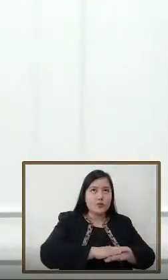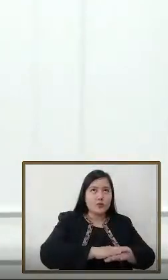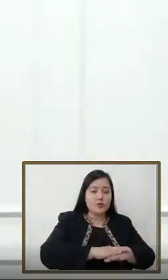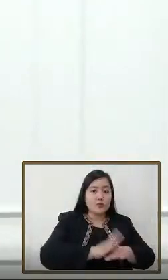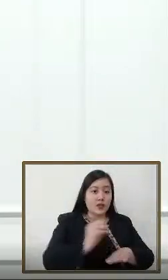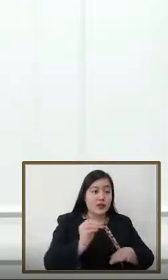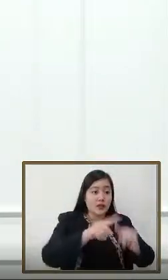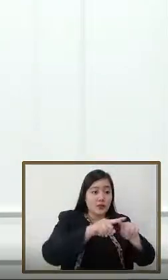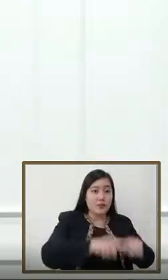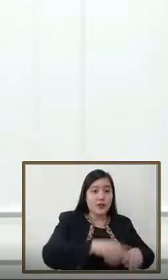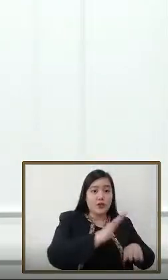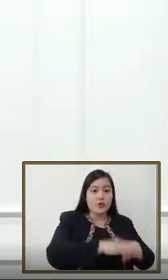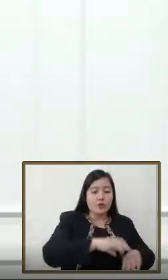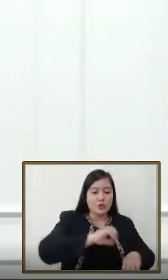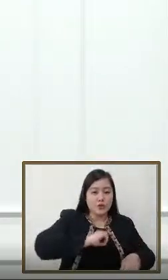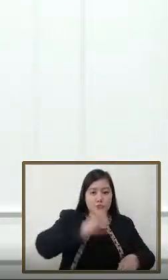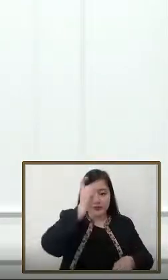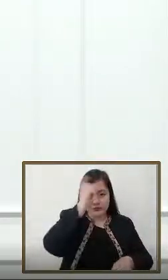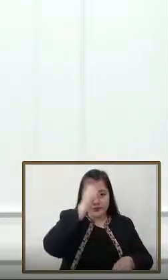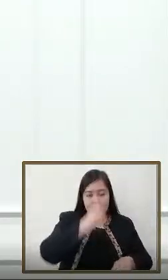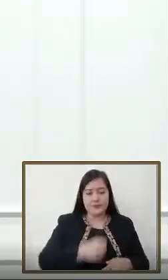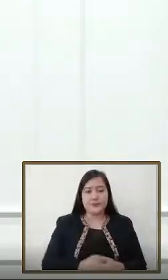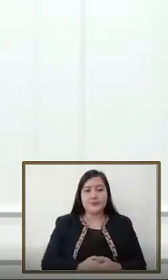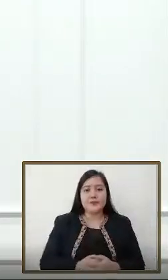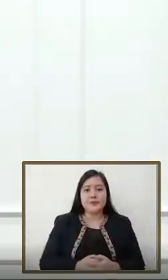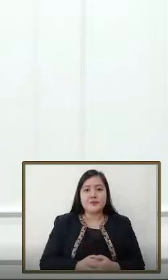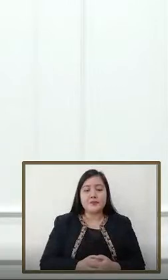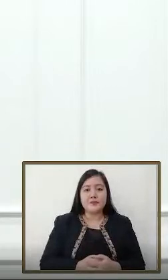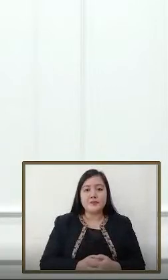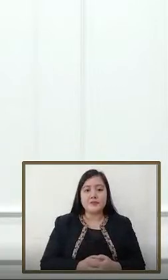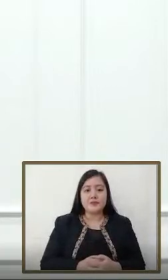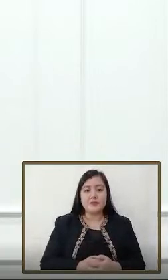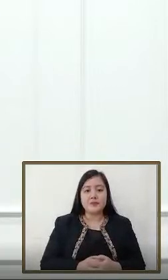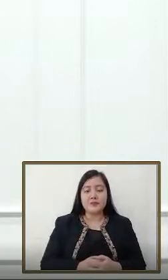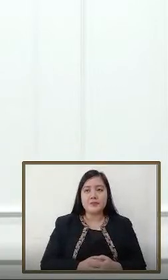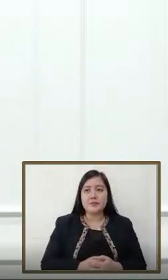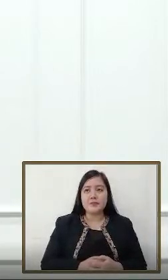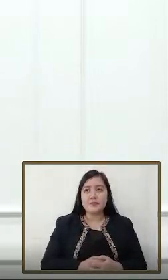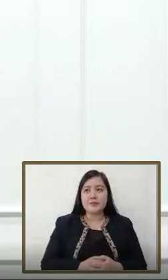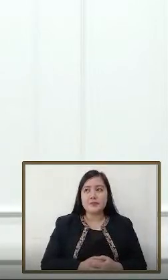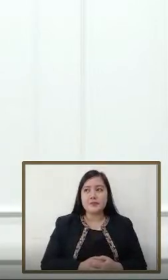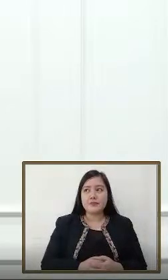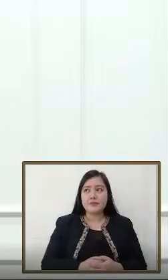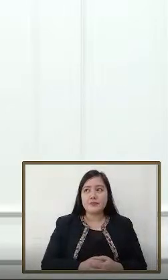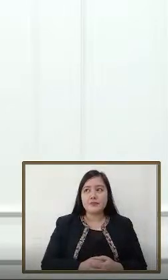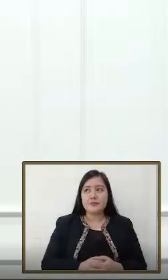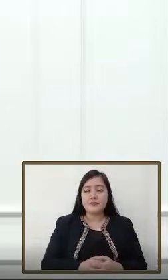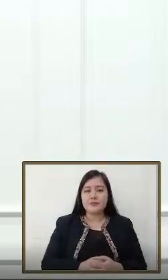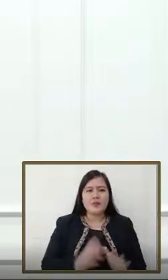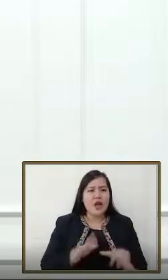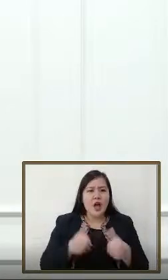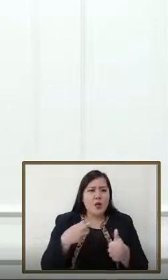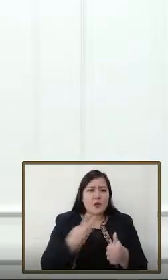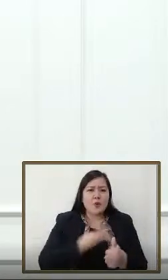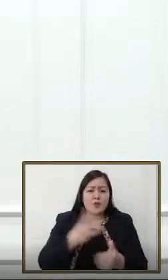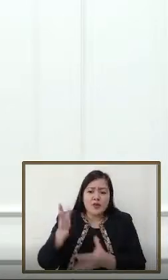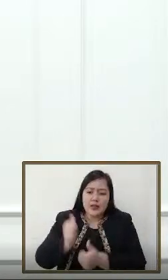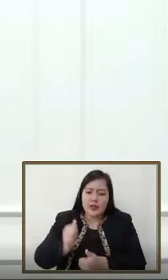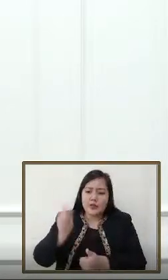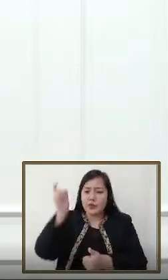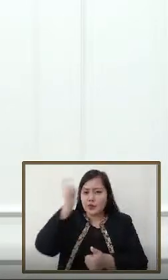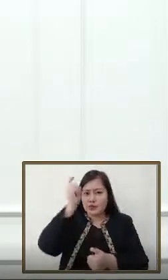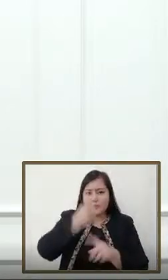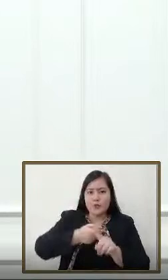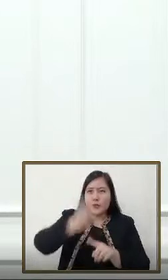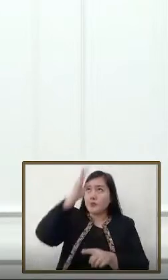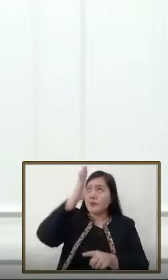kaalaman. Amen? Kaya how to get wisdom from God? Paano natin makuha yung wisdom mula sa Diyos? Paano tunuhatan?